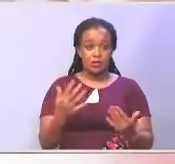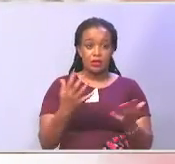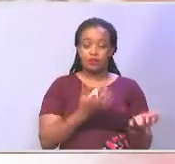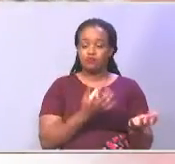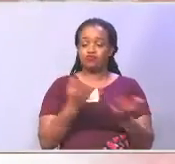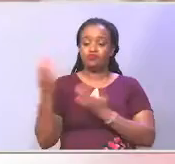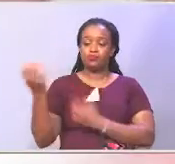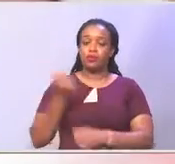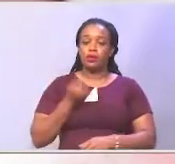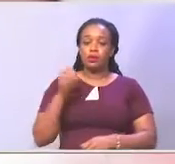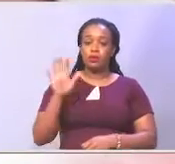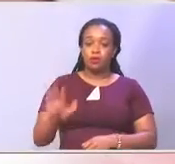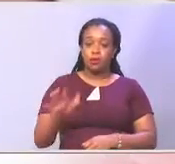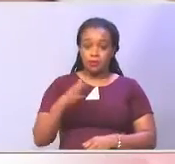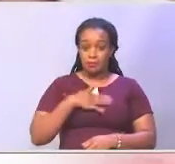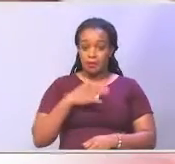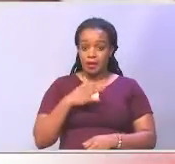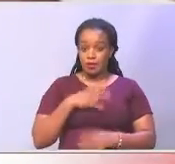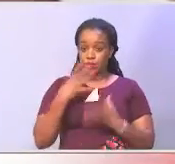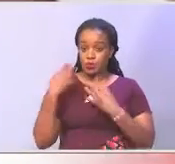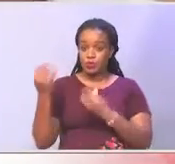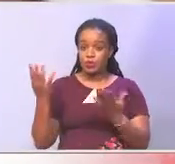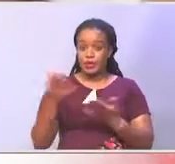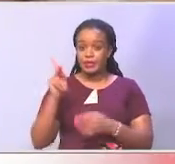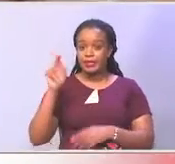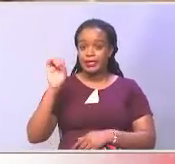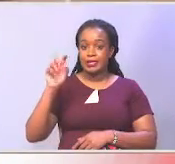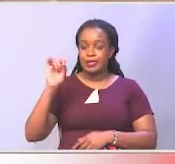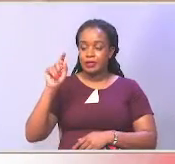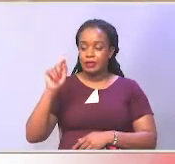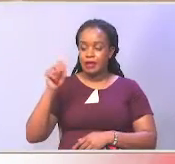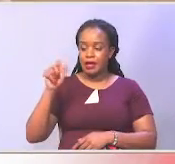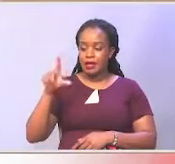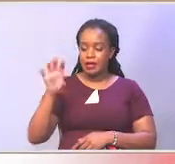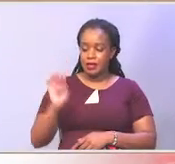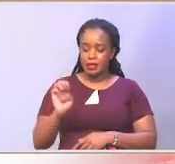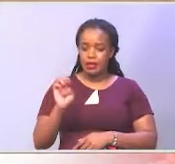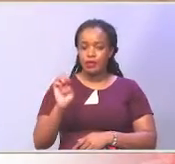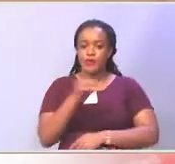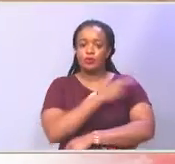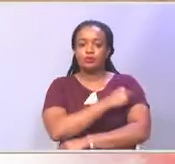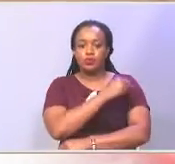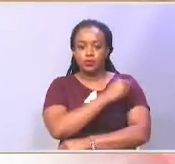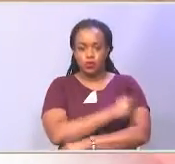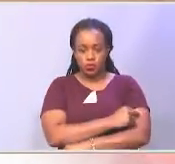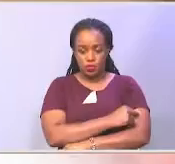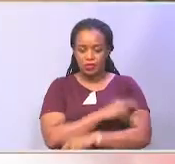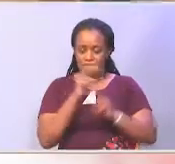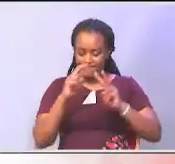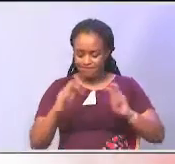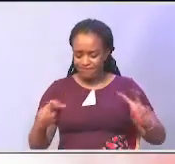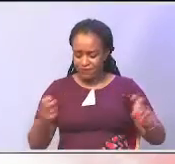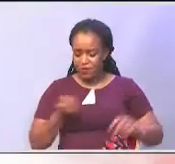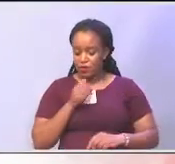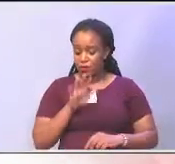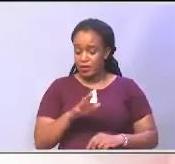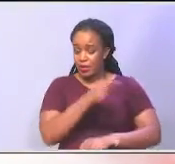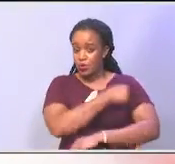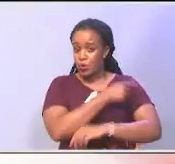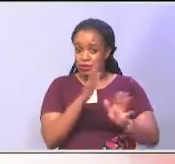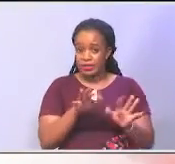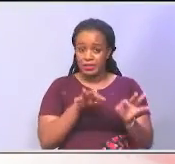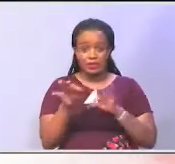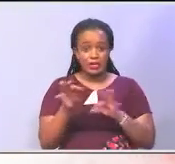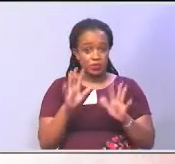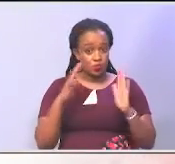yeye hospitali Kitale District Hospital. Wakachukua mtoto wakampima, daktari alituambia kwamba huyu mtoto ni